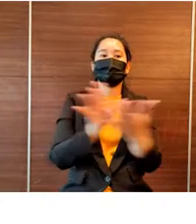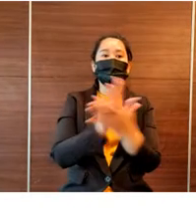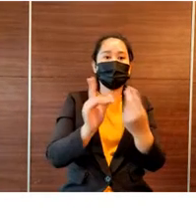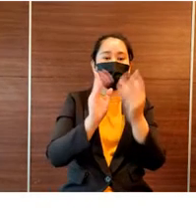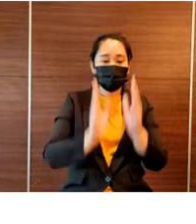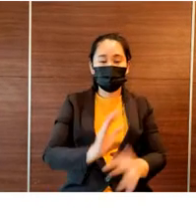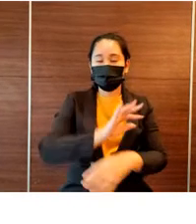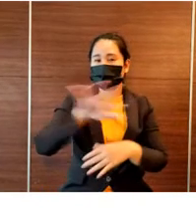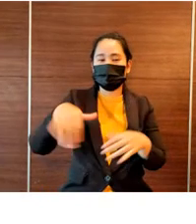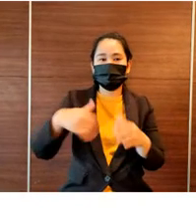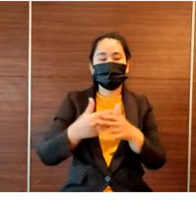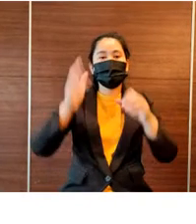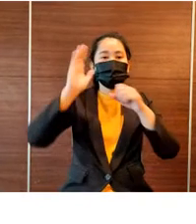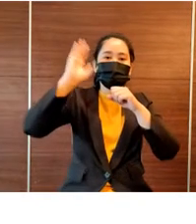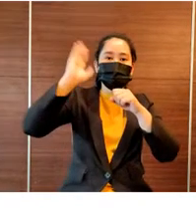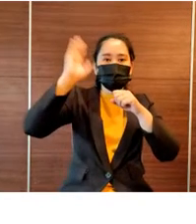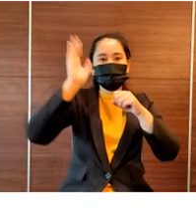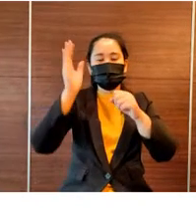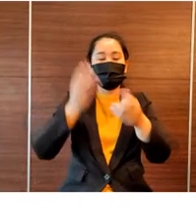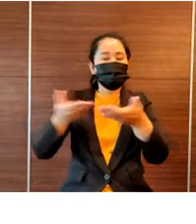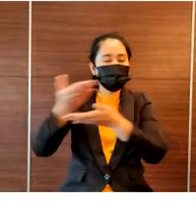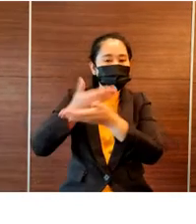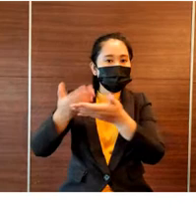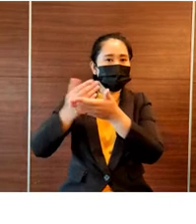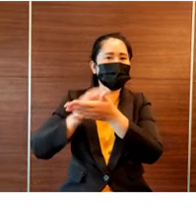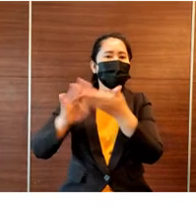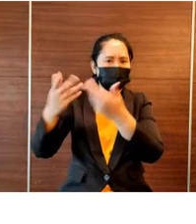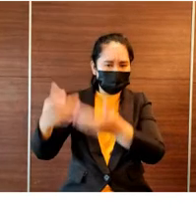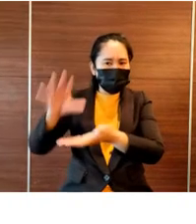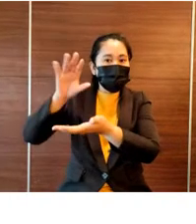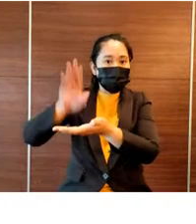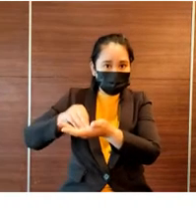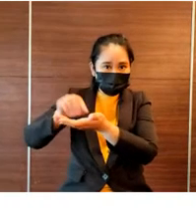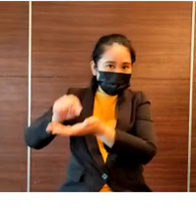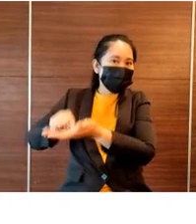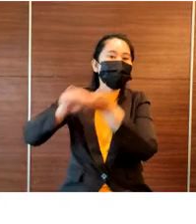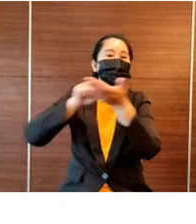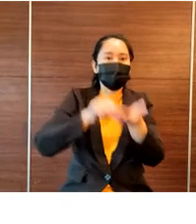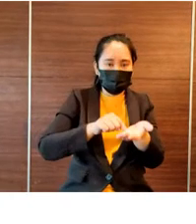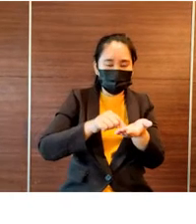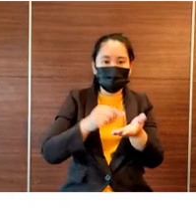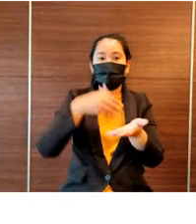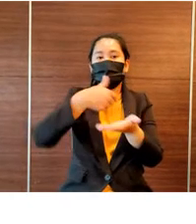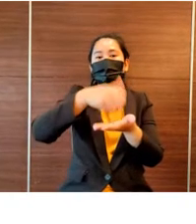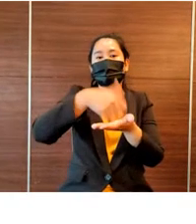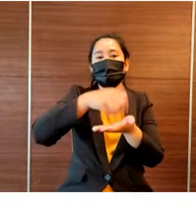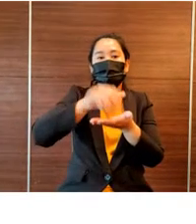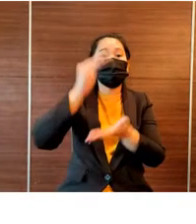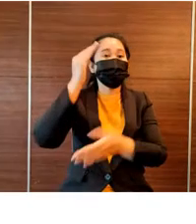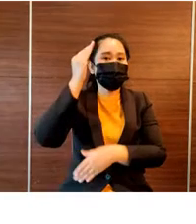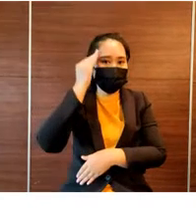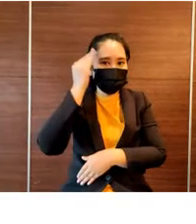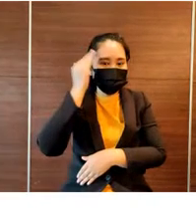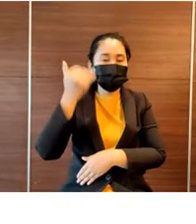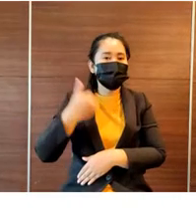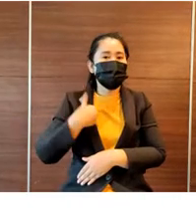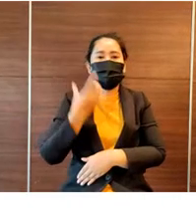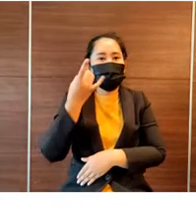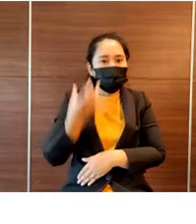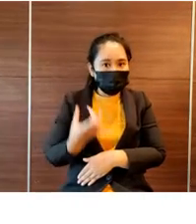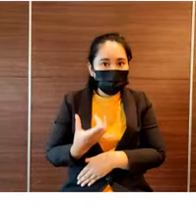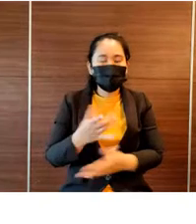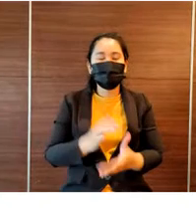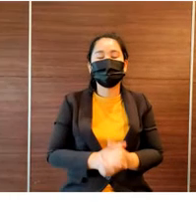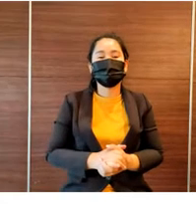ข้อเสนอแนะนะคะที่ได้มีการหารือกันไว้ก่อนหน้านี้นะคะได้นำให้รับทราบว่าเรามีประเด็นอะไรที่อยากจะให้รับฟังด้วย